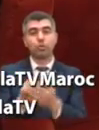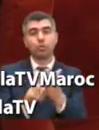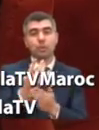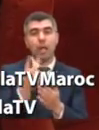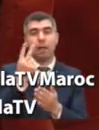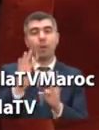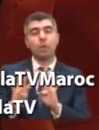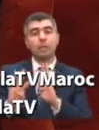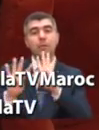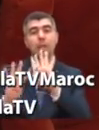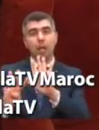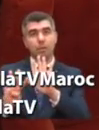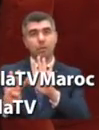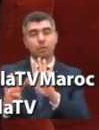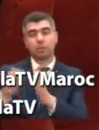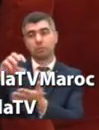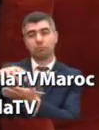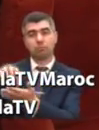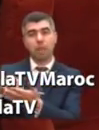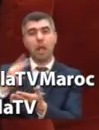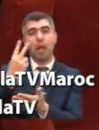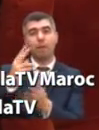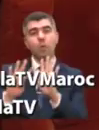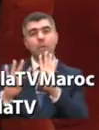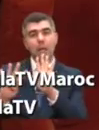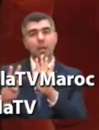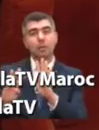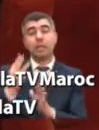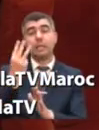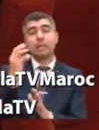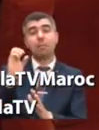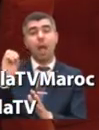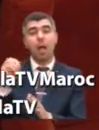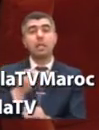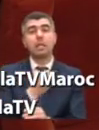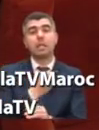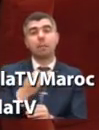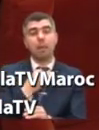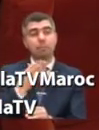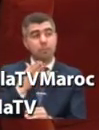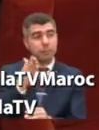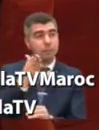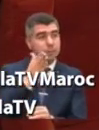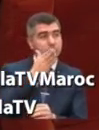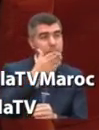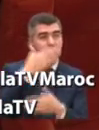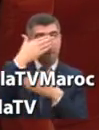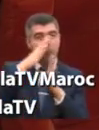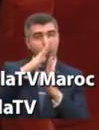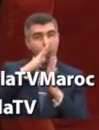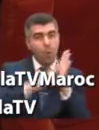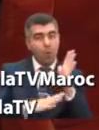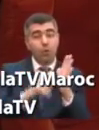2018، أكثر منهم غتكون في 2019، 300 طبيب اللي خصنا على المستعجلات في 2019. أتمنى أن